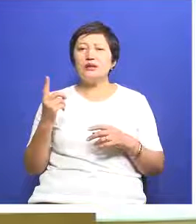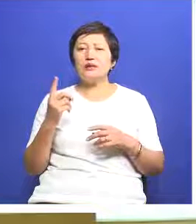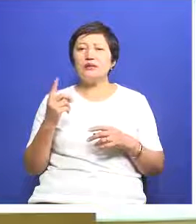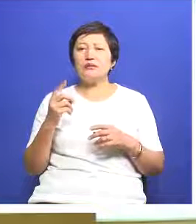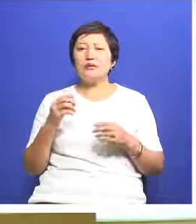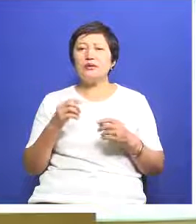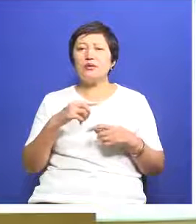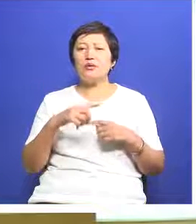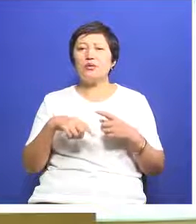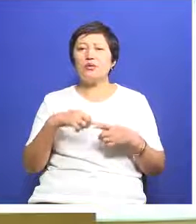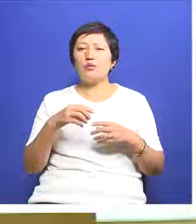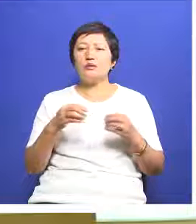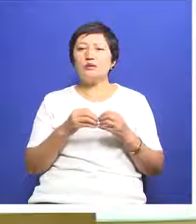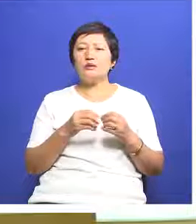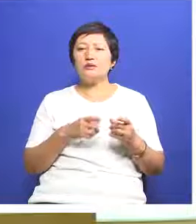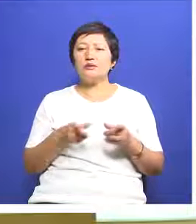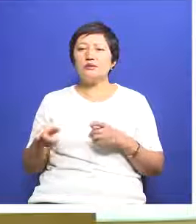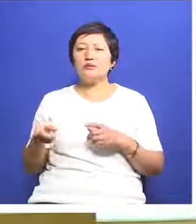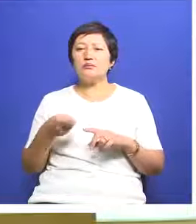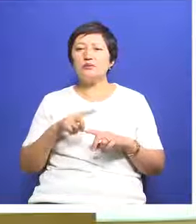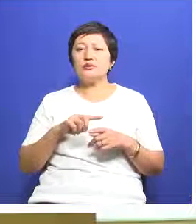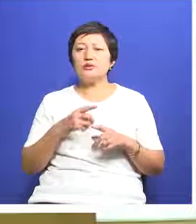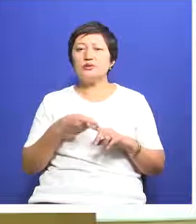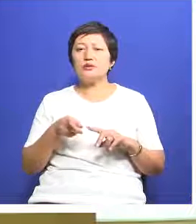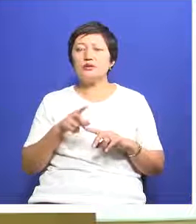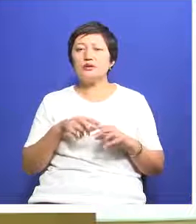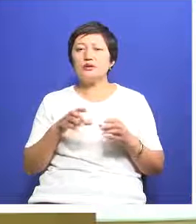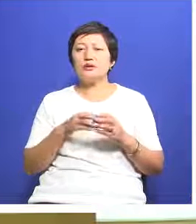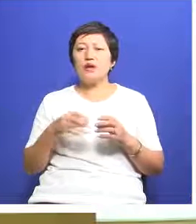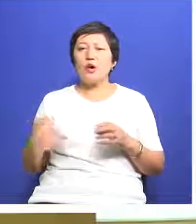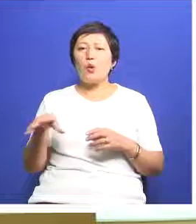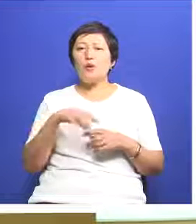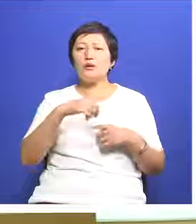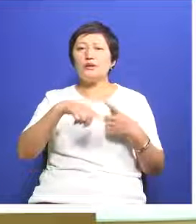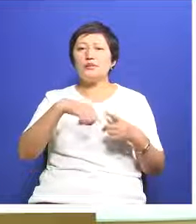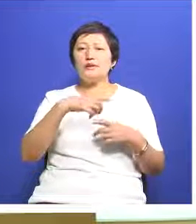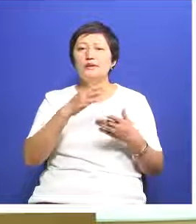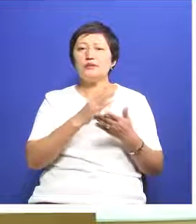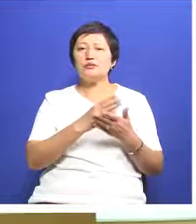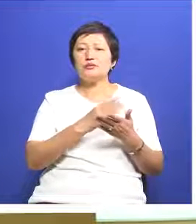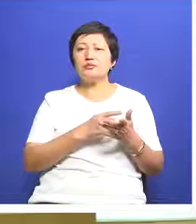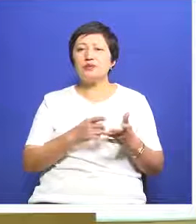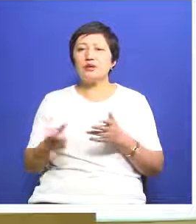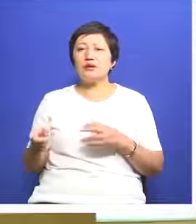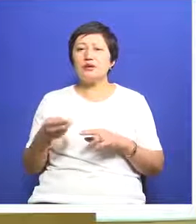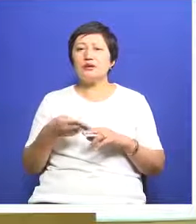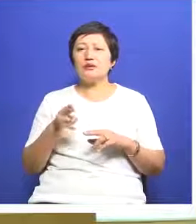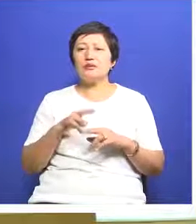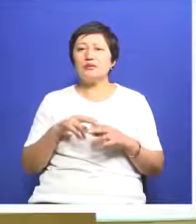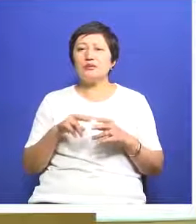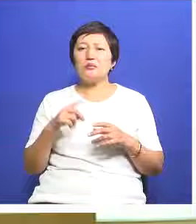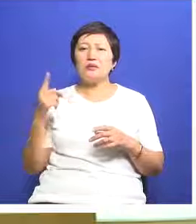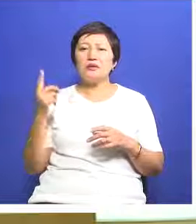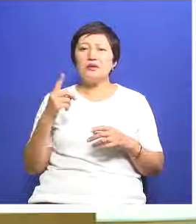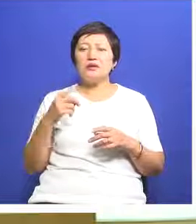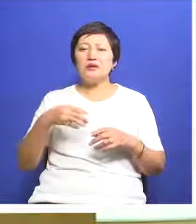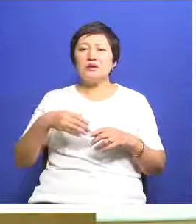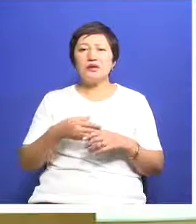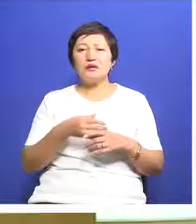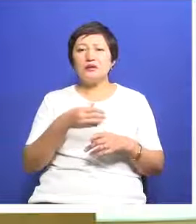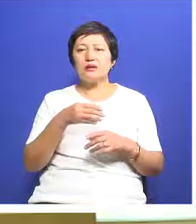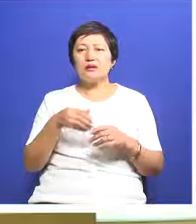10 кәсіпкерге жер бөлінеді. Олардың жаңағы бизнес жоспарын алып, бәрі енді бір нәрсені қайталамау керек